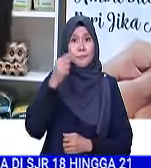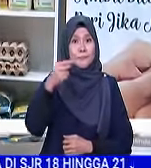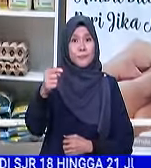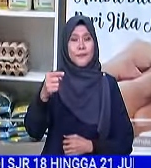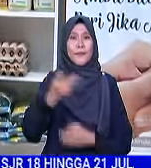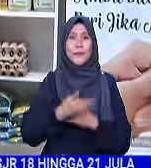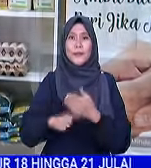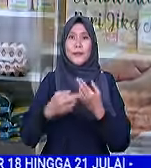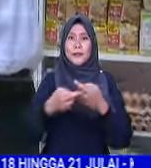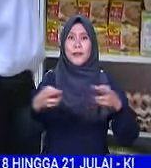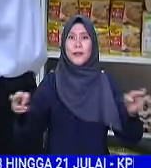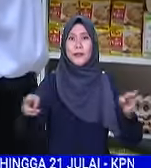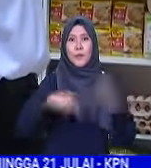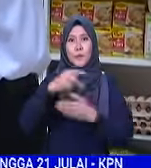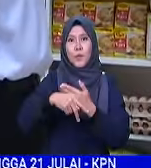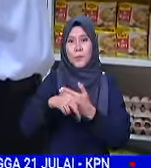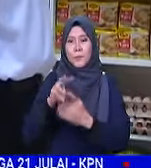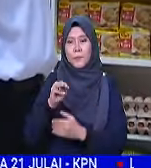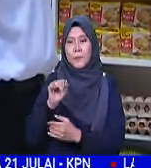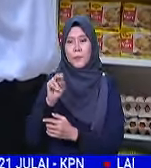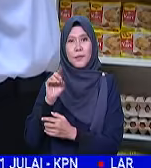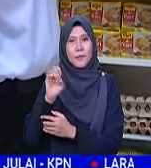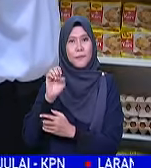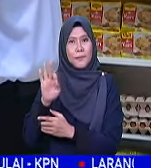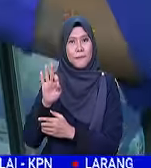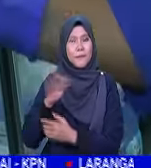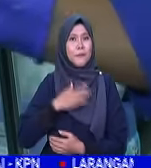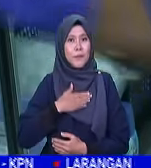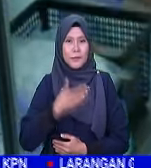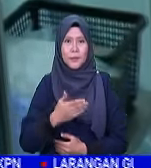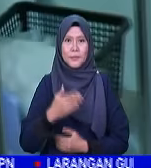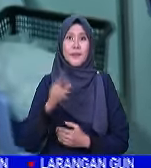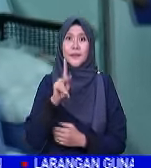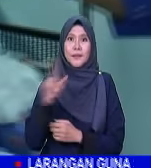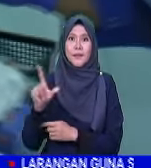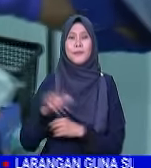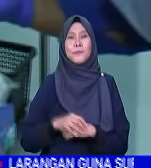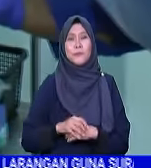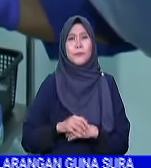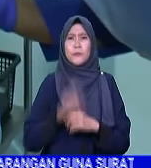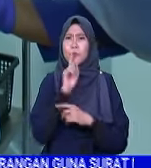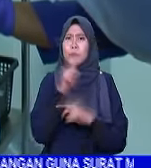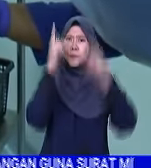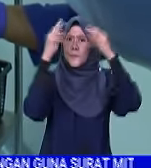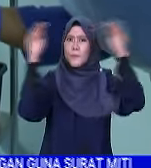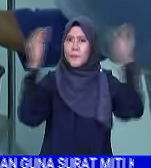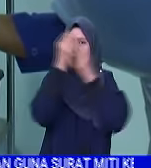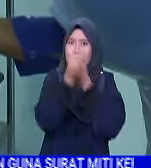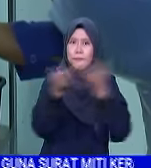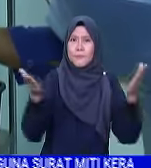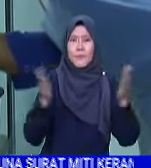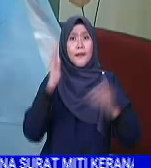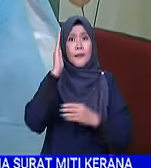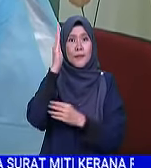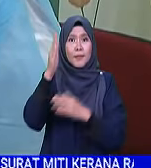demikian selepas menyempurnakan pelancaran program MINDEF Prihatin di Ibu Negara. Perdana Menteri Tan Sri Muhyiddin Yassin sebelum ini mengumumkan akan